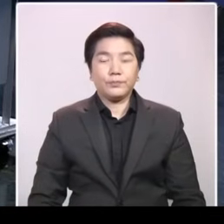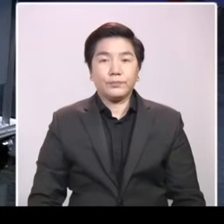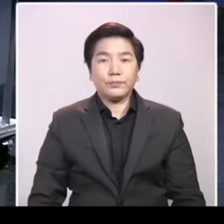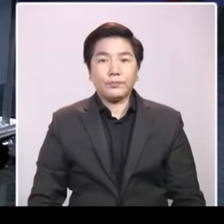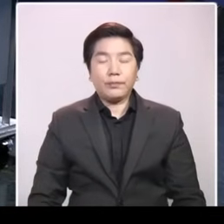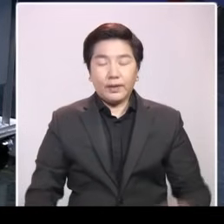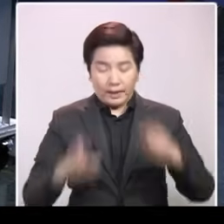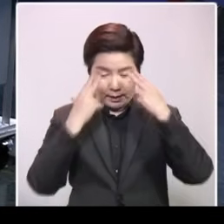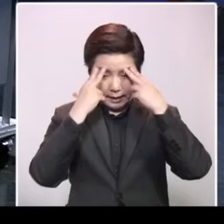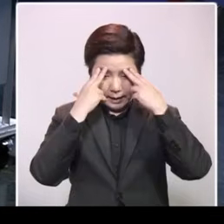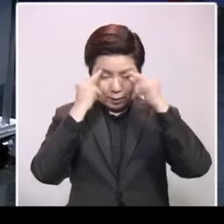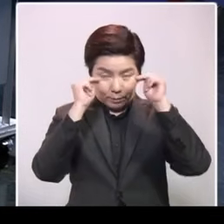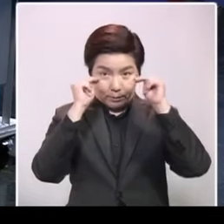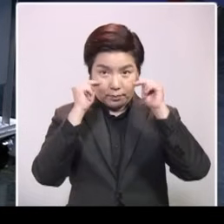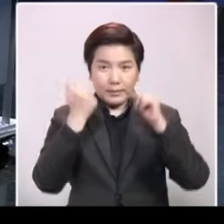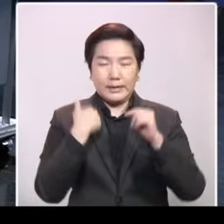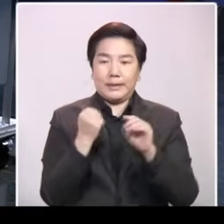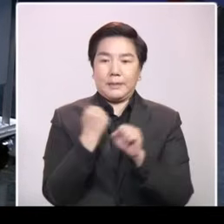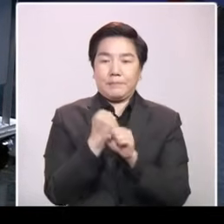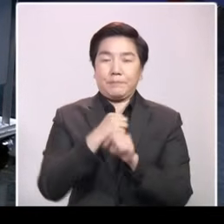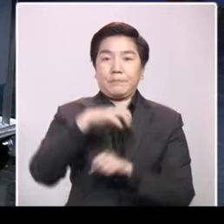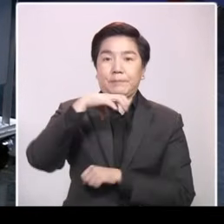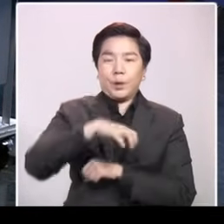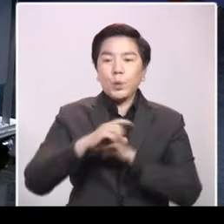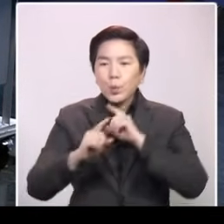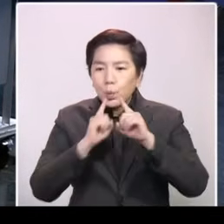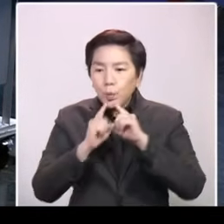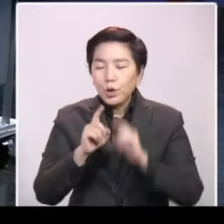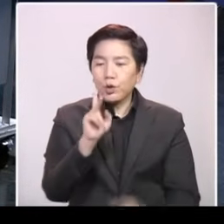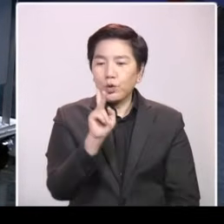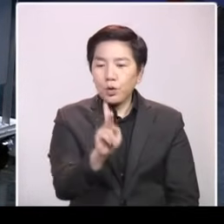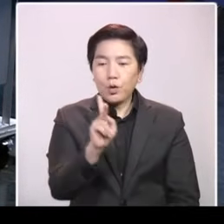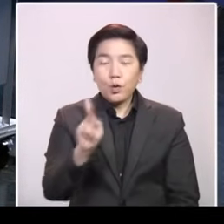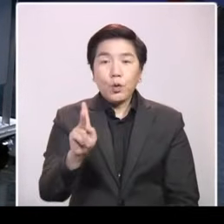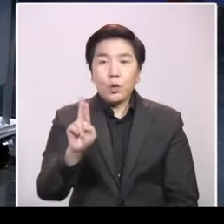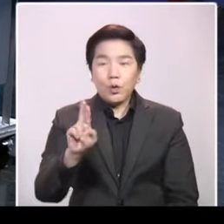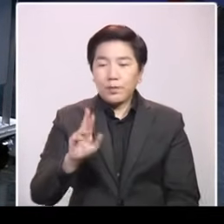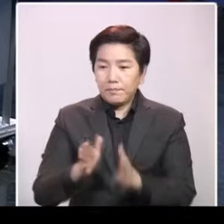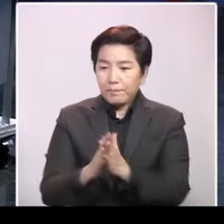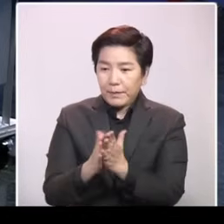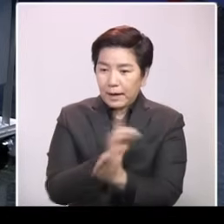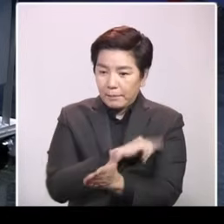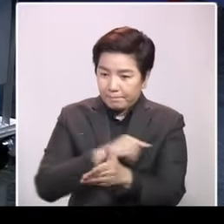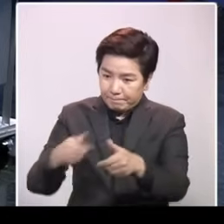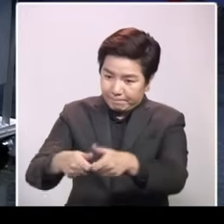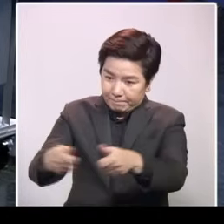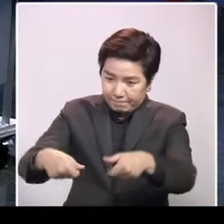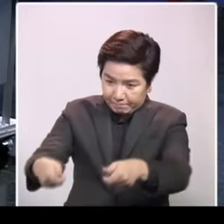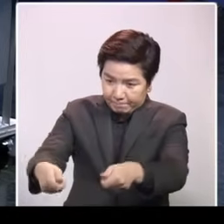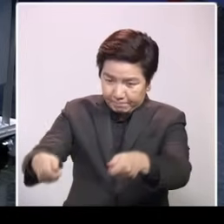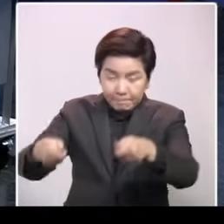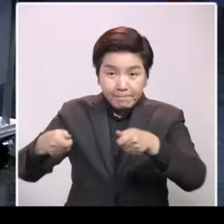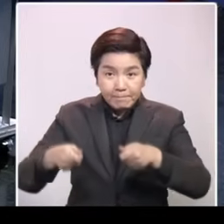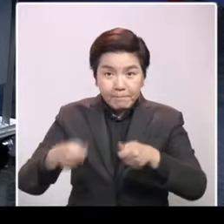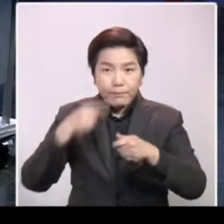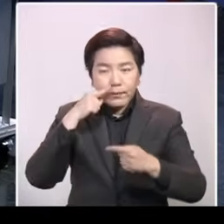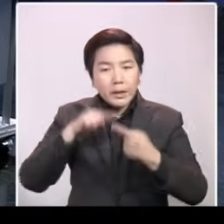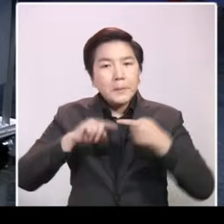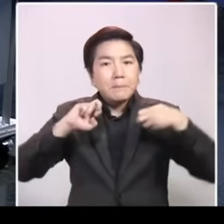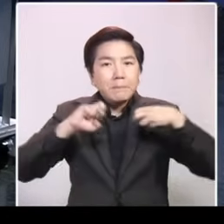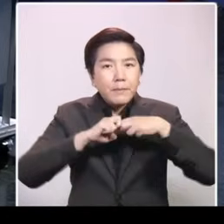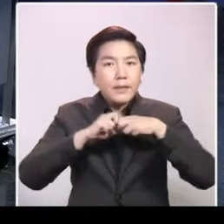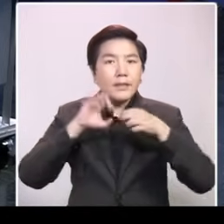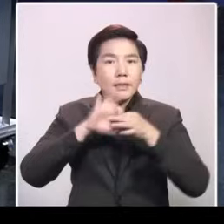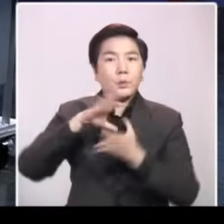มาดูท่านนายกรัฐมนตรีวันนี้มีการเปิดทำเนียบคุยกับกกรค่ะแล้วก็รับมอบสมุดปกขาวเป็นข้อเสนอแนวทางการแก้